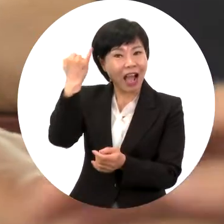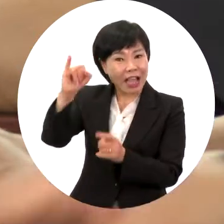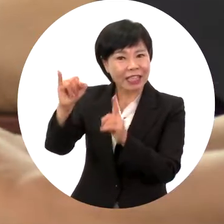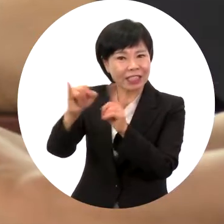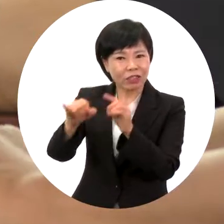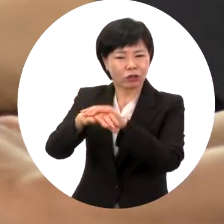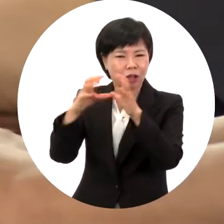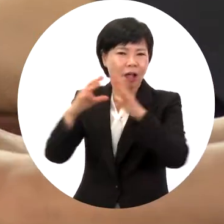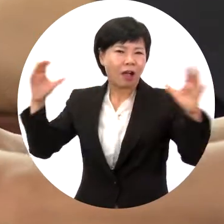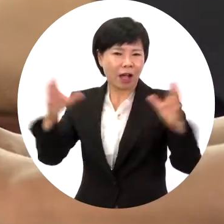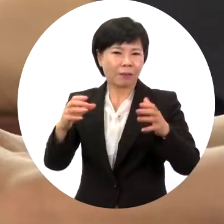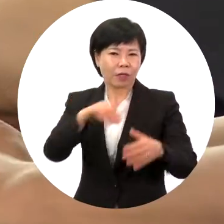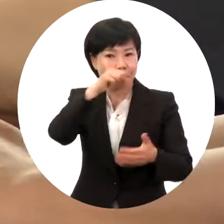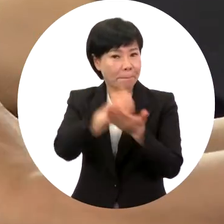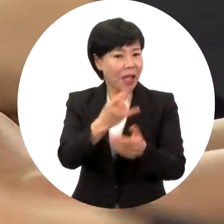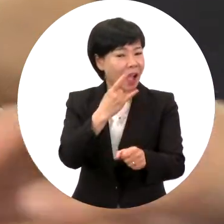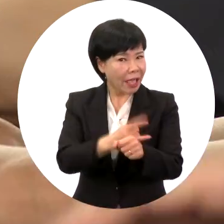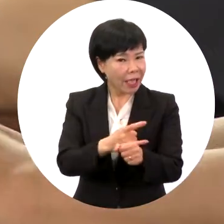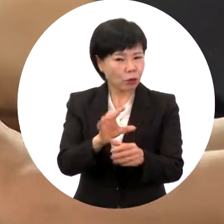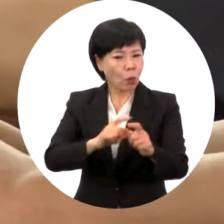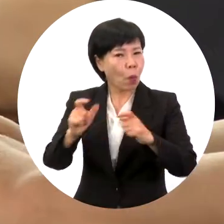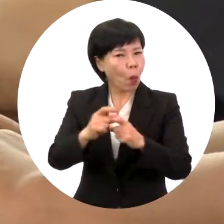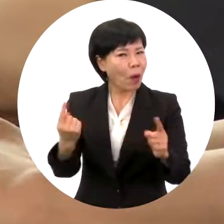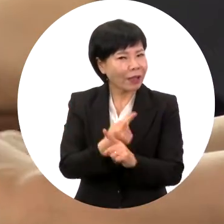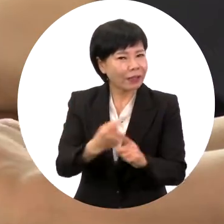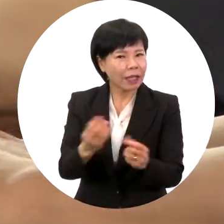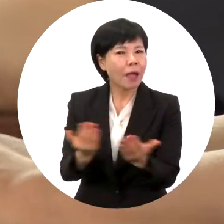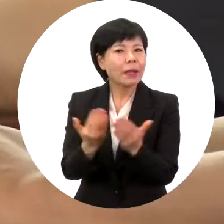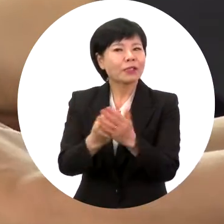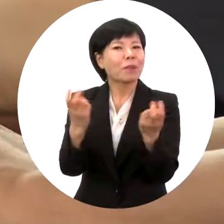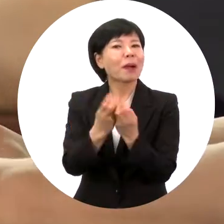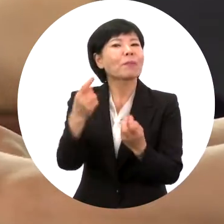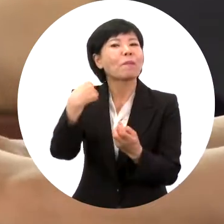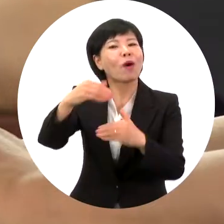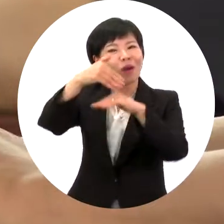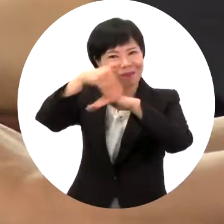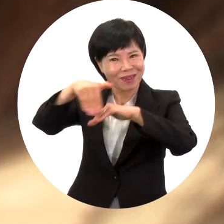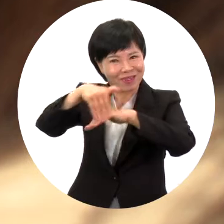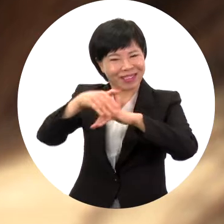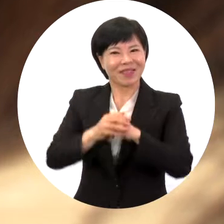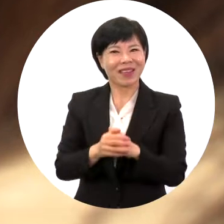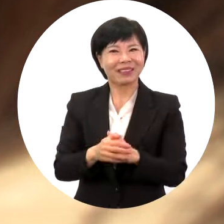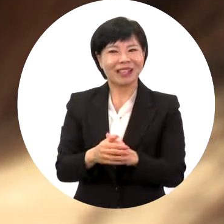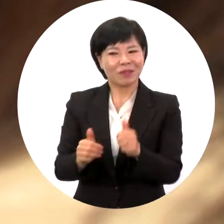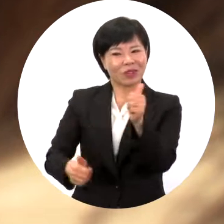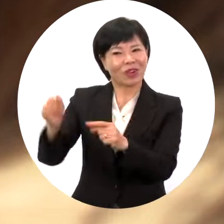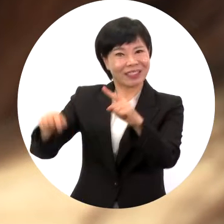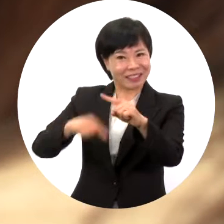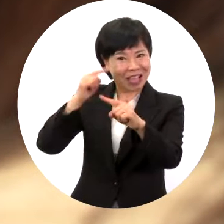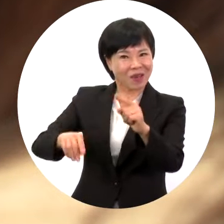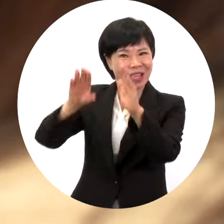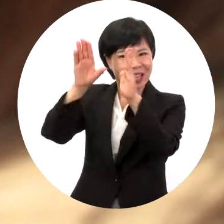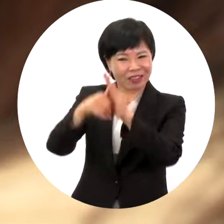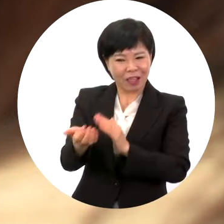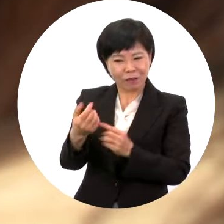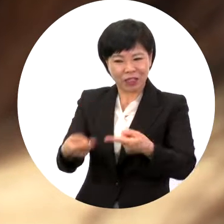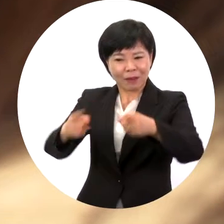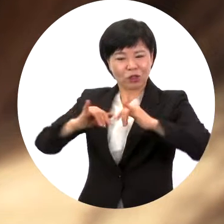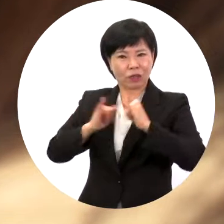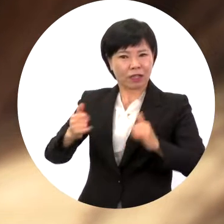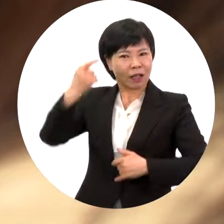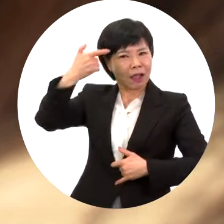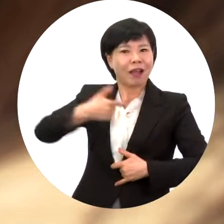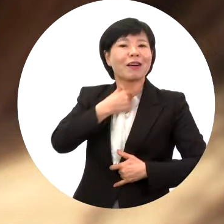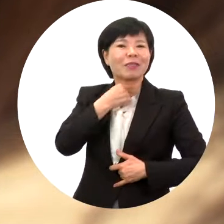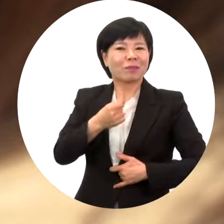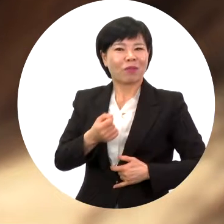부서에 공유하고 타당성 검토 및 보완, 발전 방안을 모색할 계획입니다. 이번 경진대회에는 사전 참석 의사를